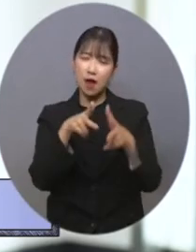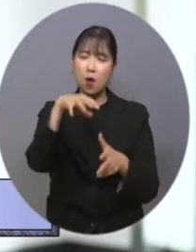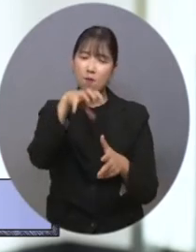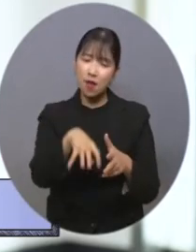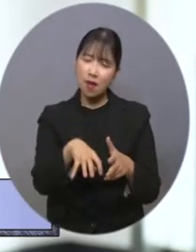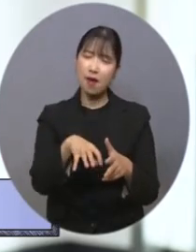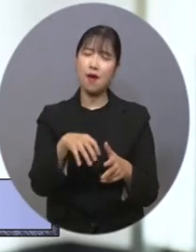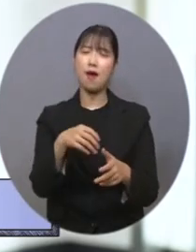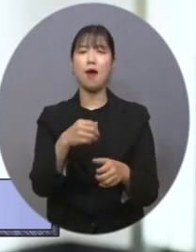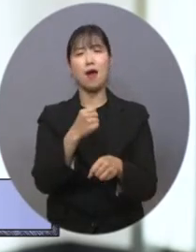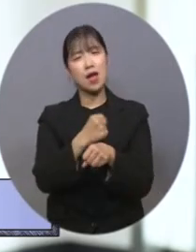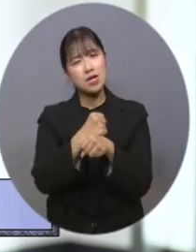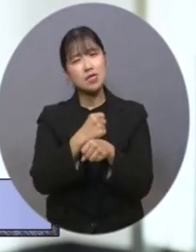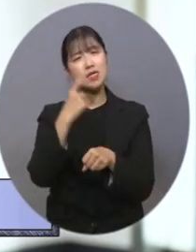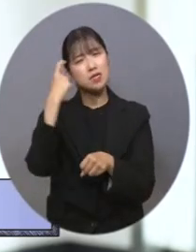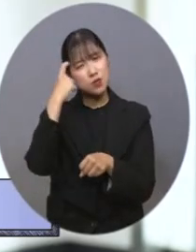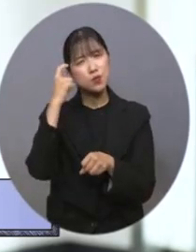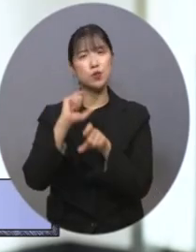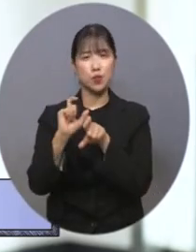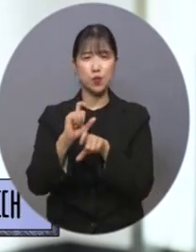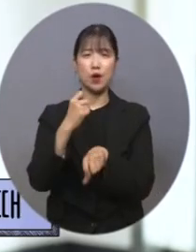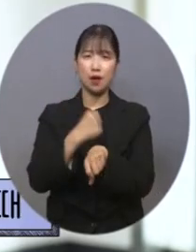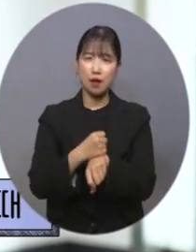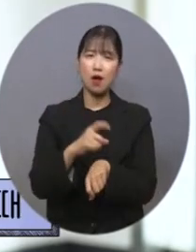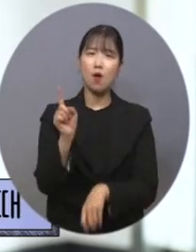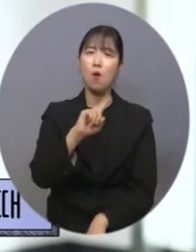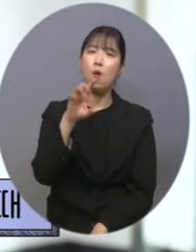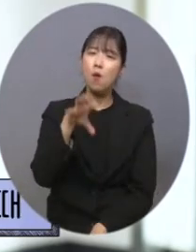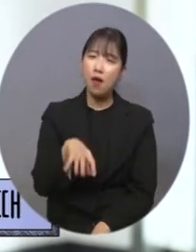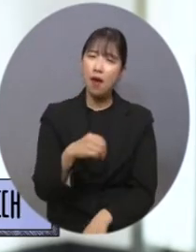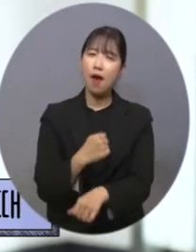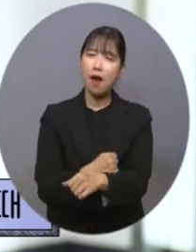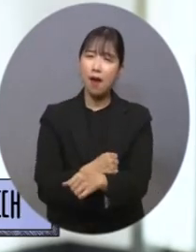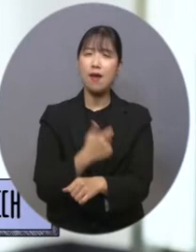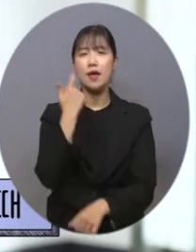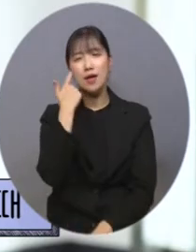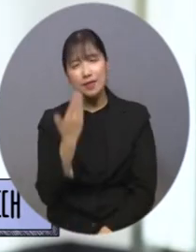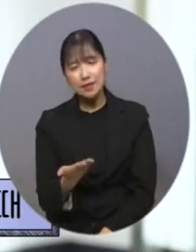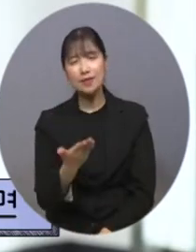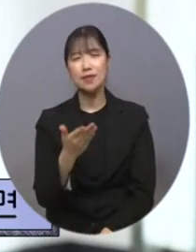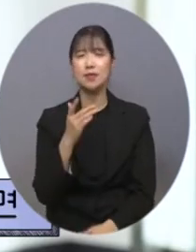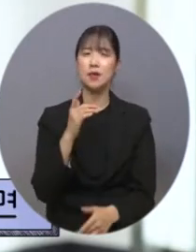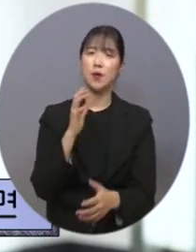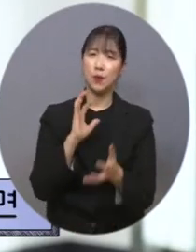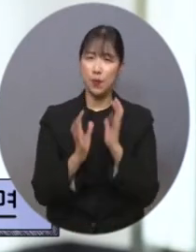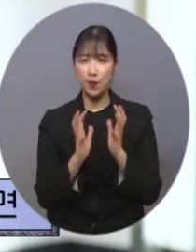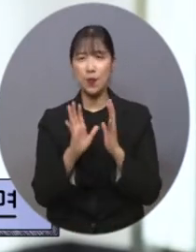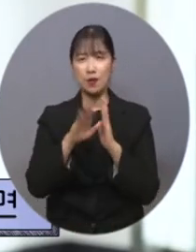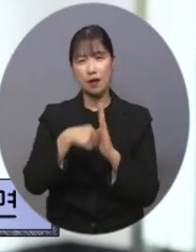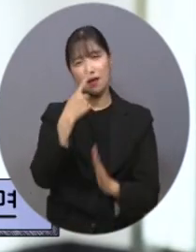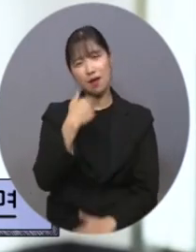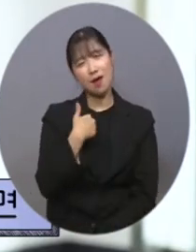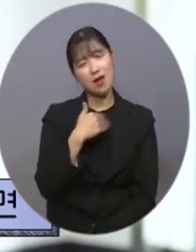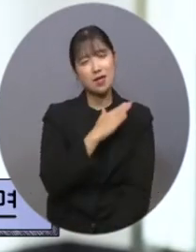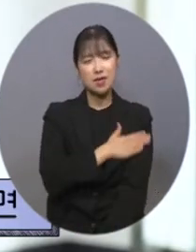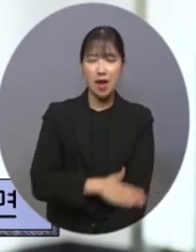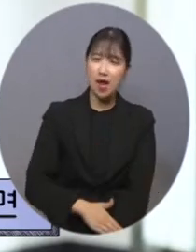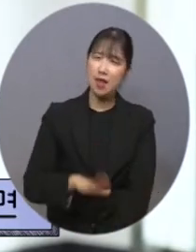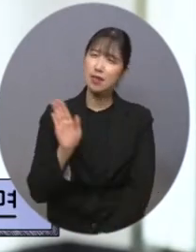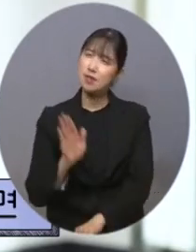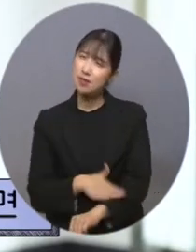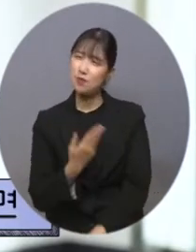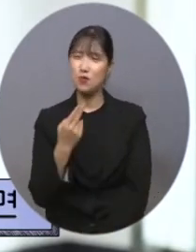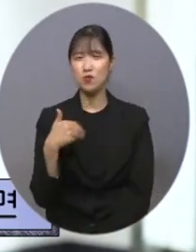이슈가 있었고요. 그래서 이제 어디가 할 건지에 대해서 많은 논의가 있습니다. 근데 이제 그때 제가 잘한 건지 못한 건지